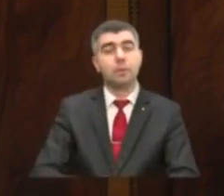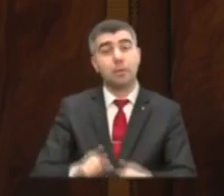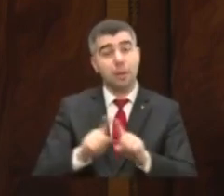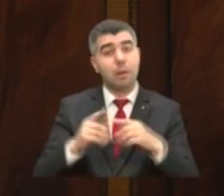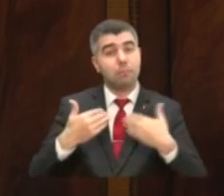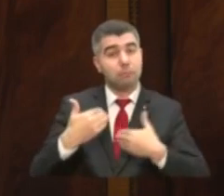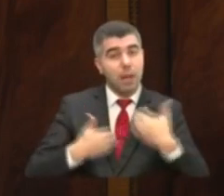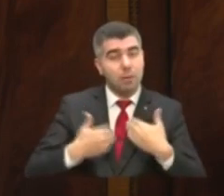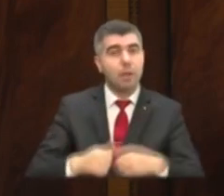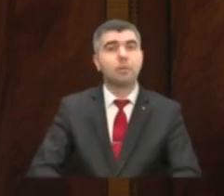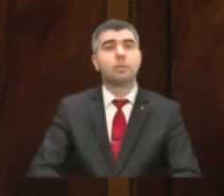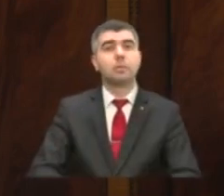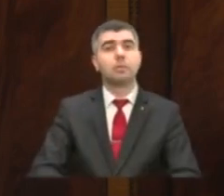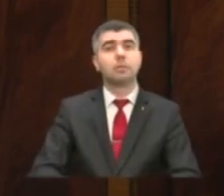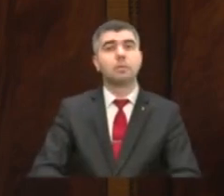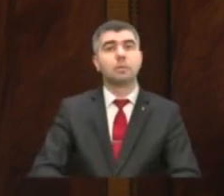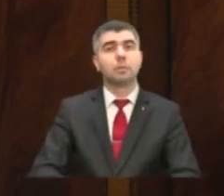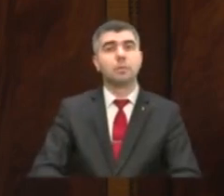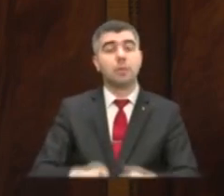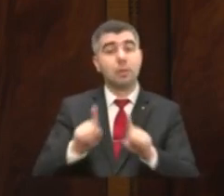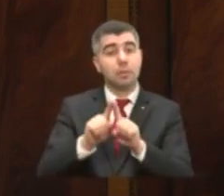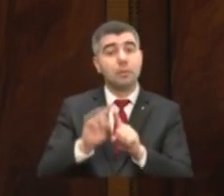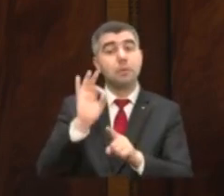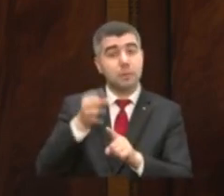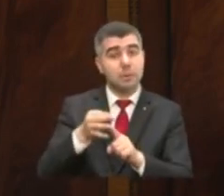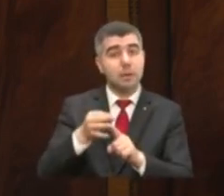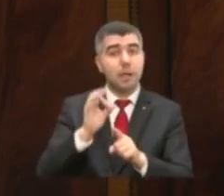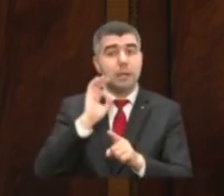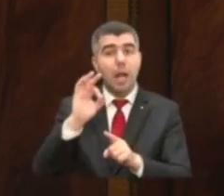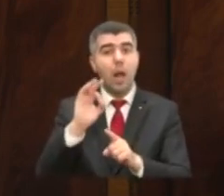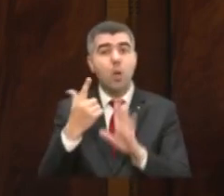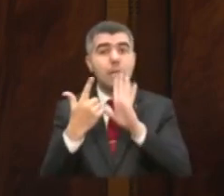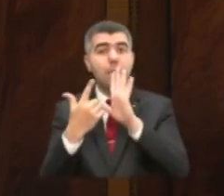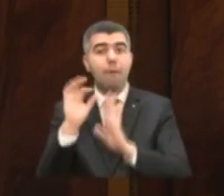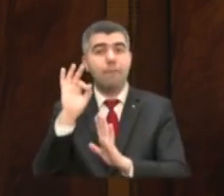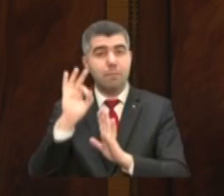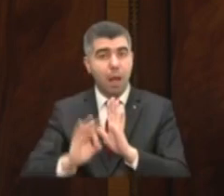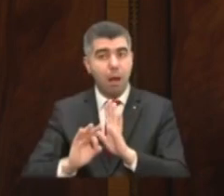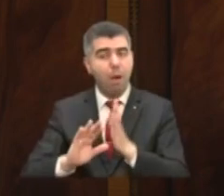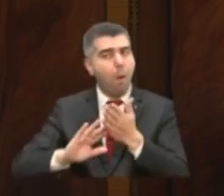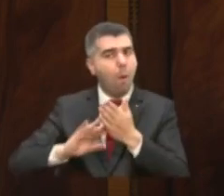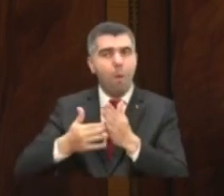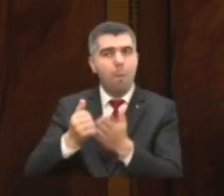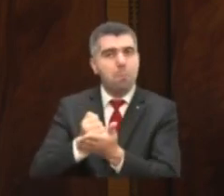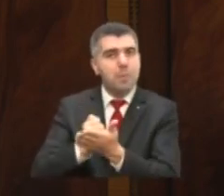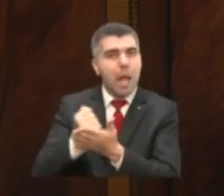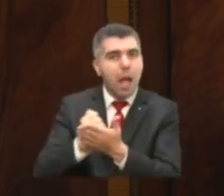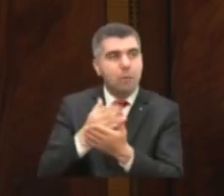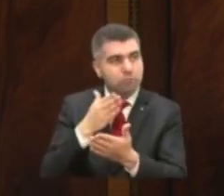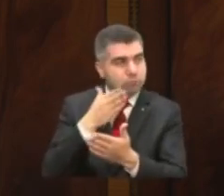للأشخاص المعاقين تضمن أيضا تطبيق السليم لحصة هؤلاء الأشخاص في مختلف المباريات ذوي